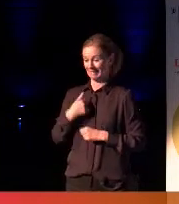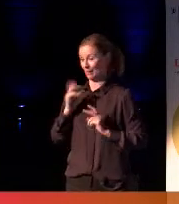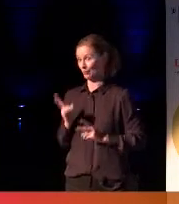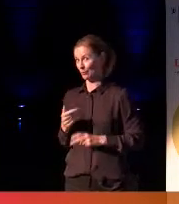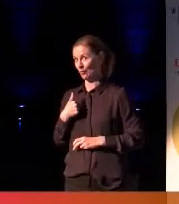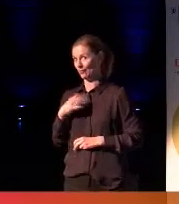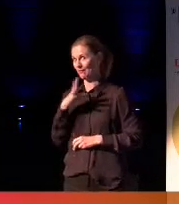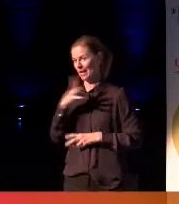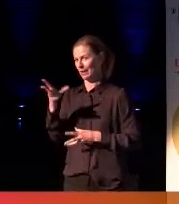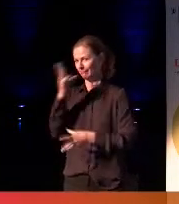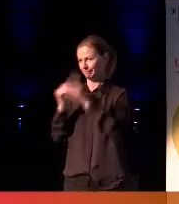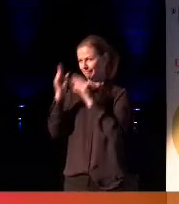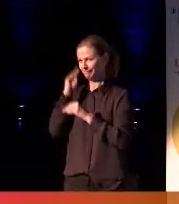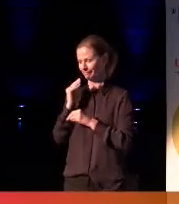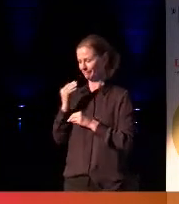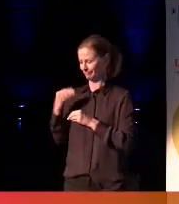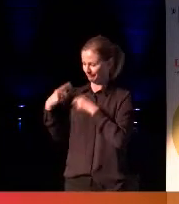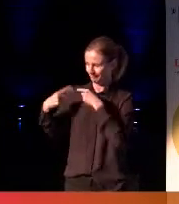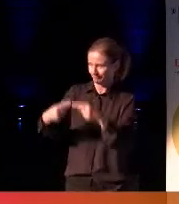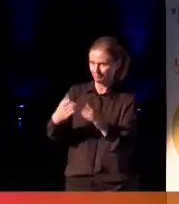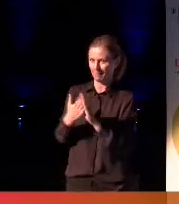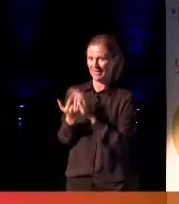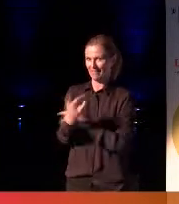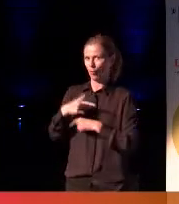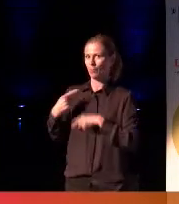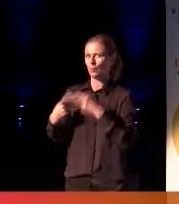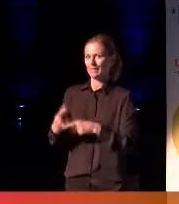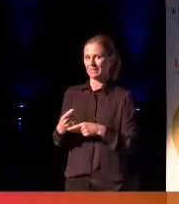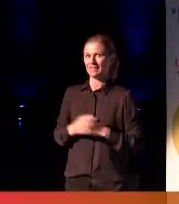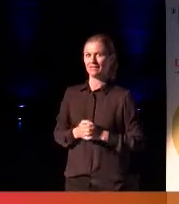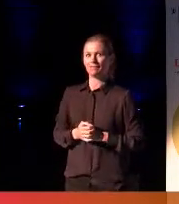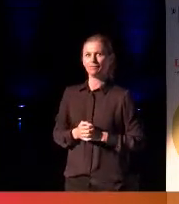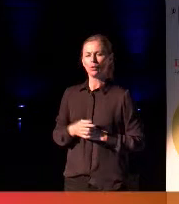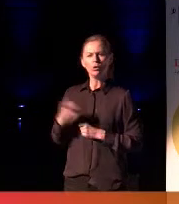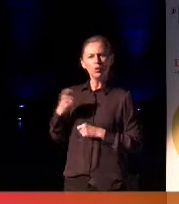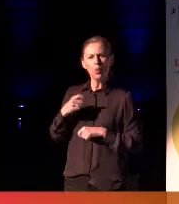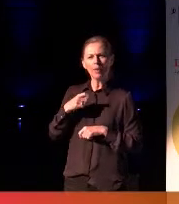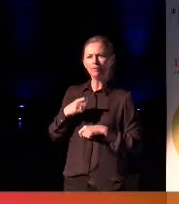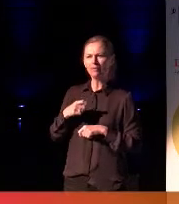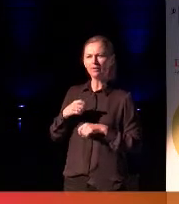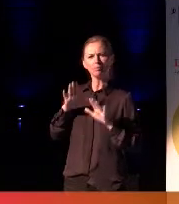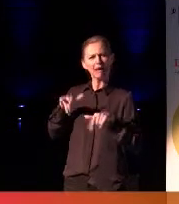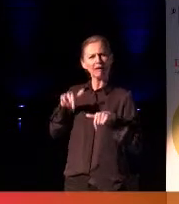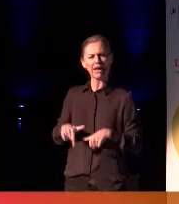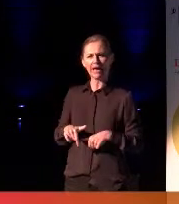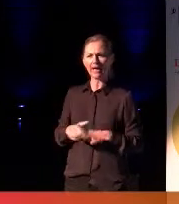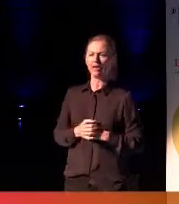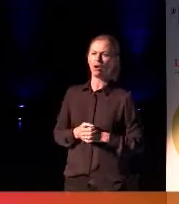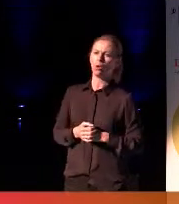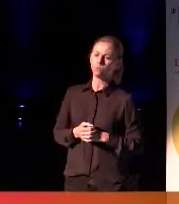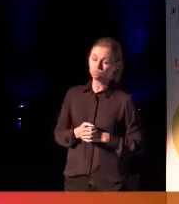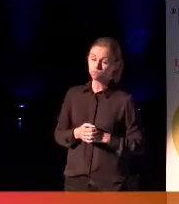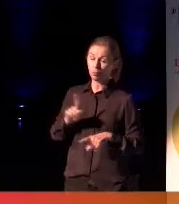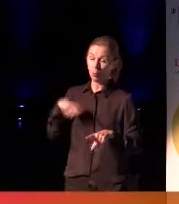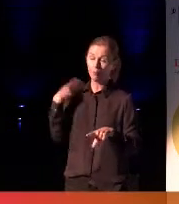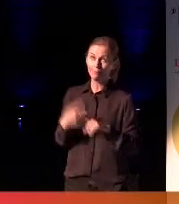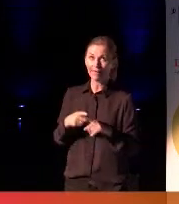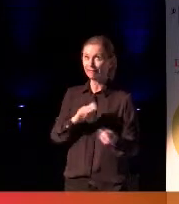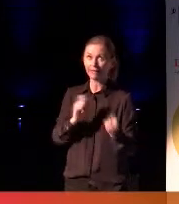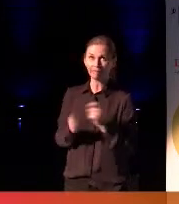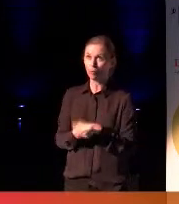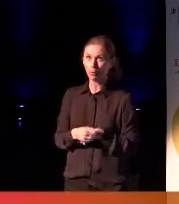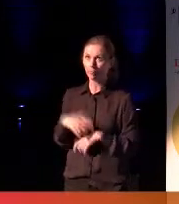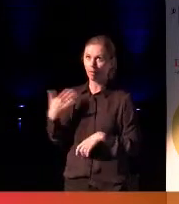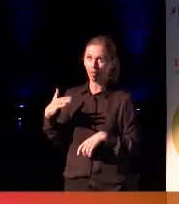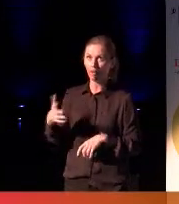Vi kommer til å ta med oss veldig mye videre I prosessen. Men det kanskje noen som sitter her også og tenker, åh, enda en reform. Dette